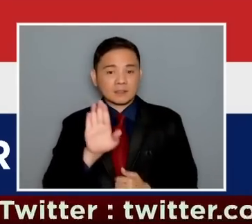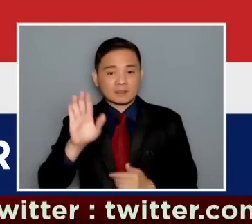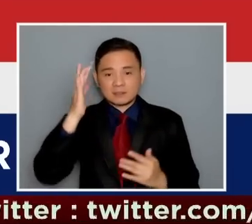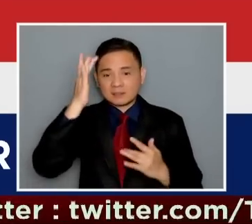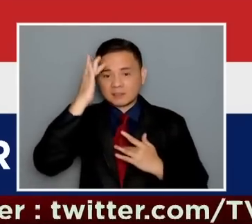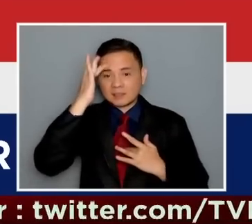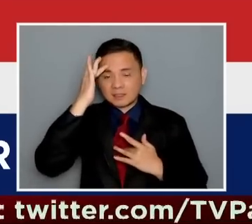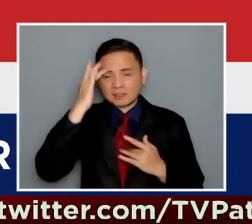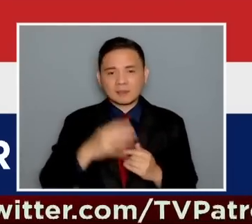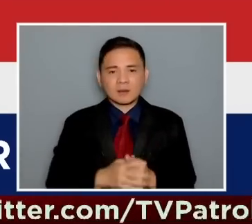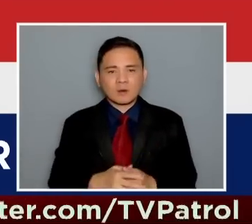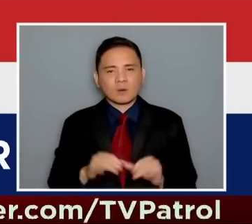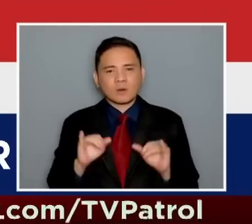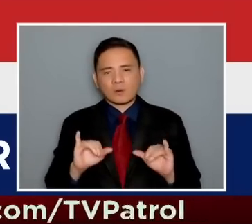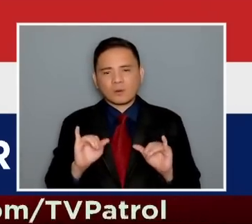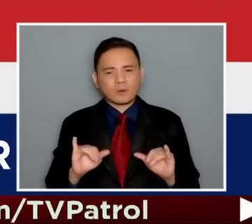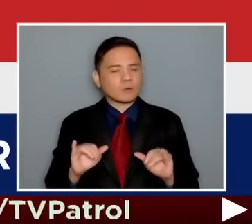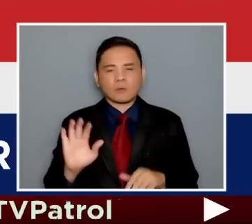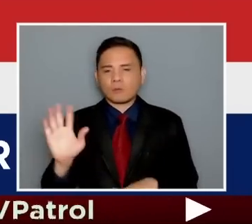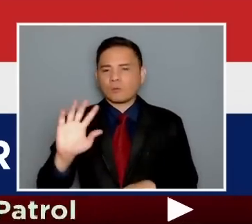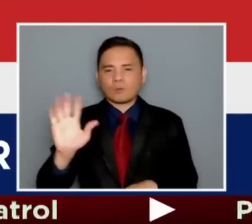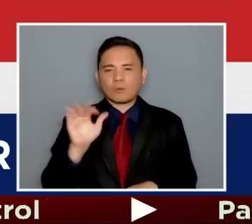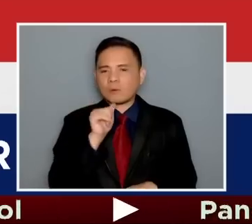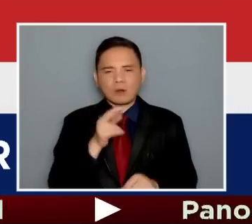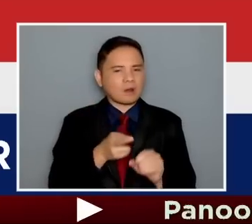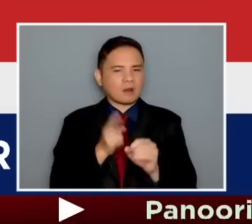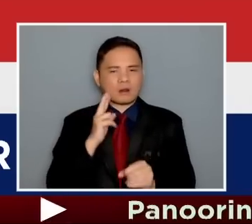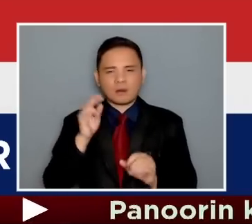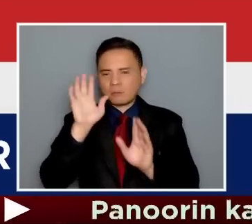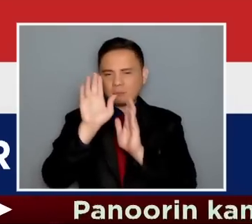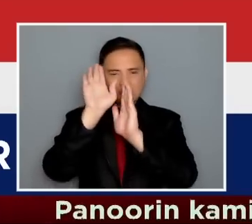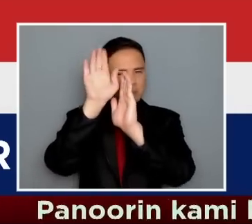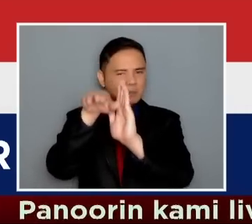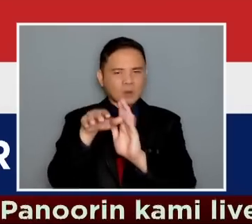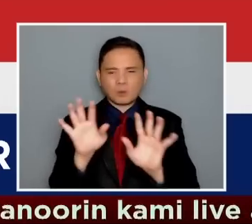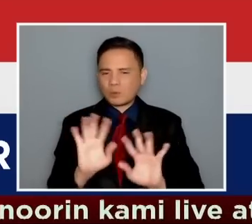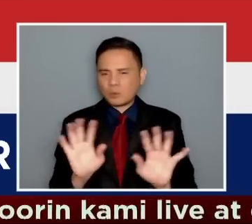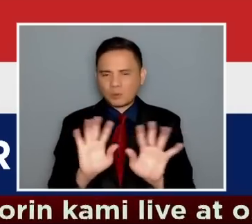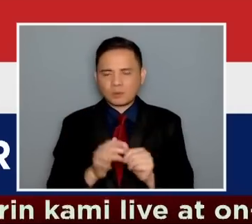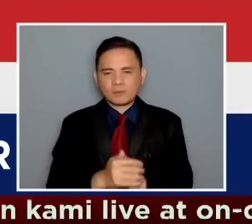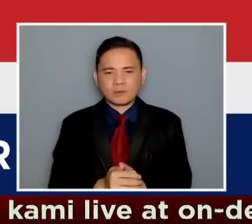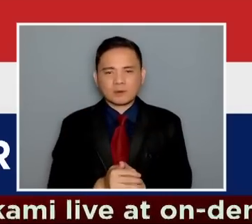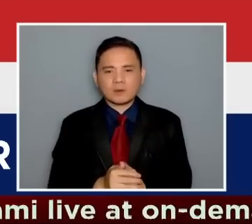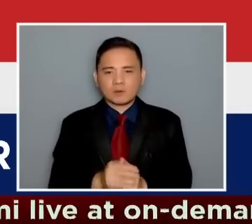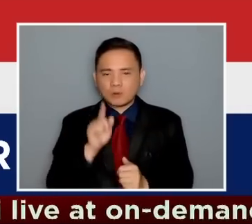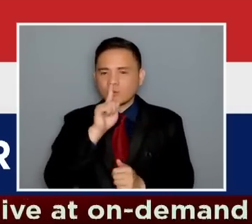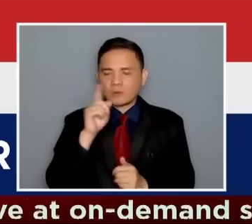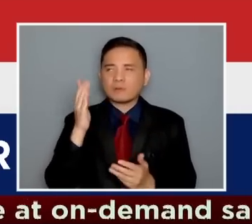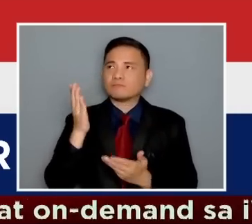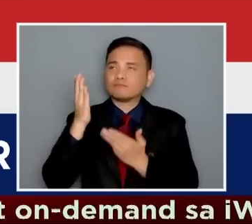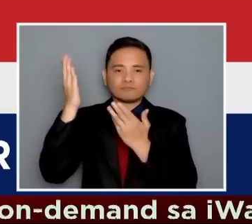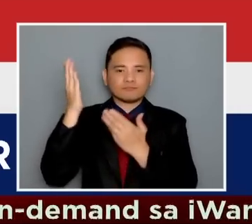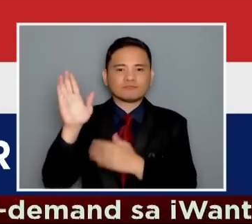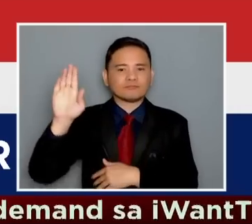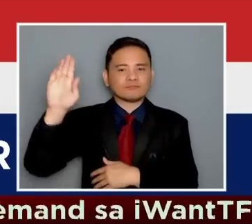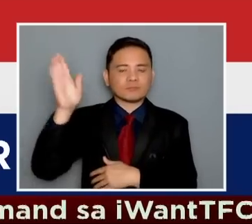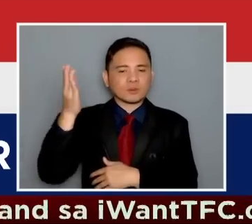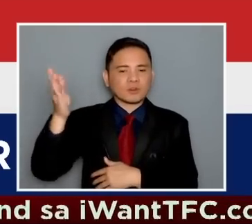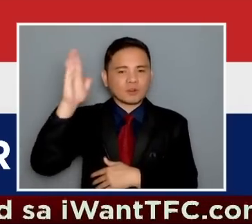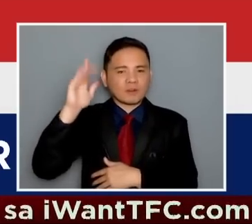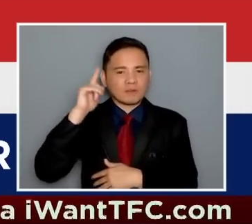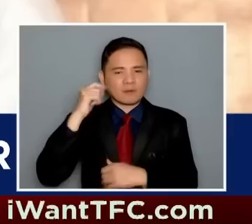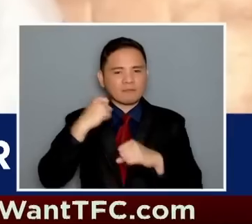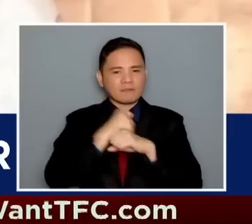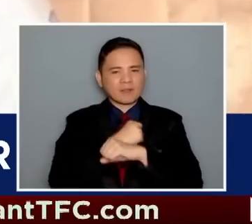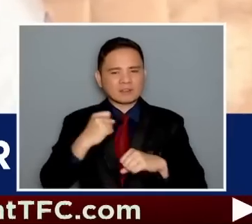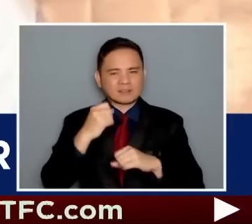na hindi siya magre-retiro sa basketball. Sinabi ring pinaubayan na niya sa Diyos ang paglaban sa sakit habang